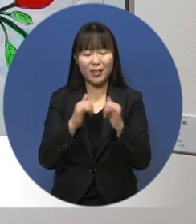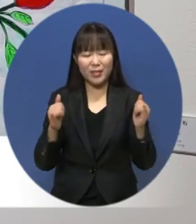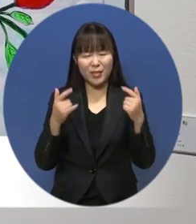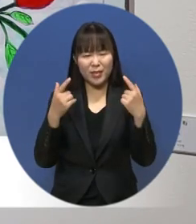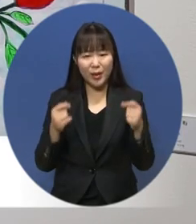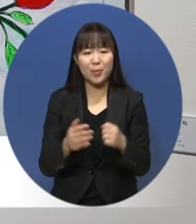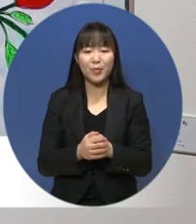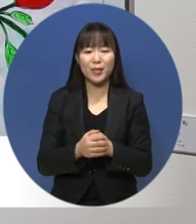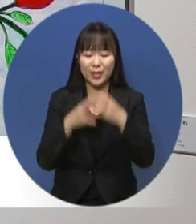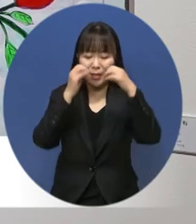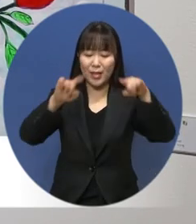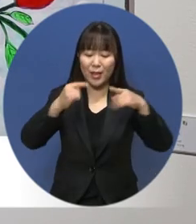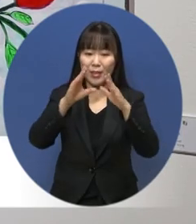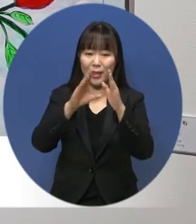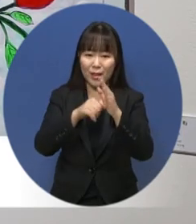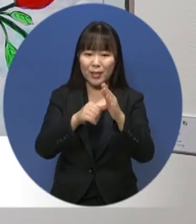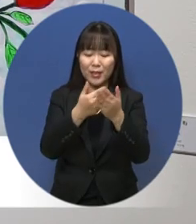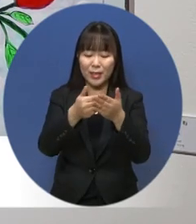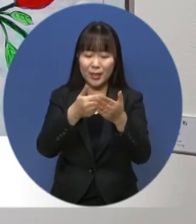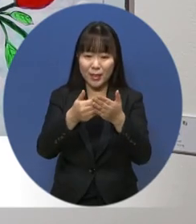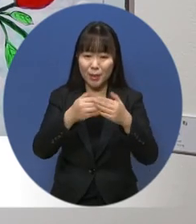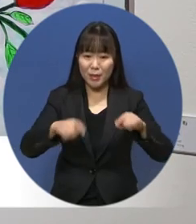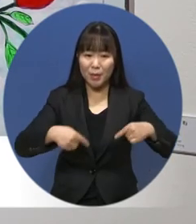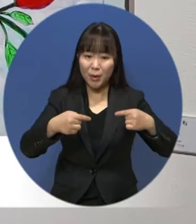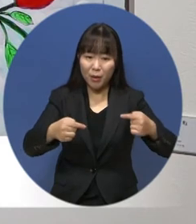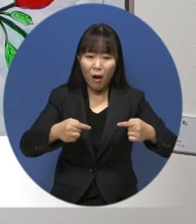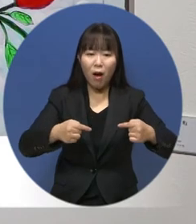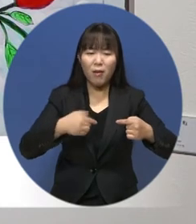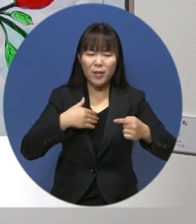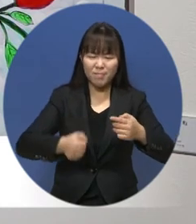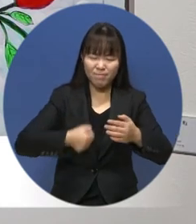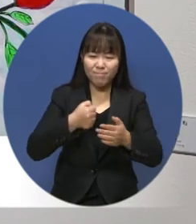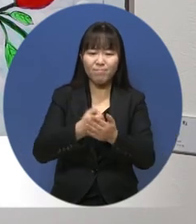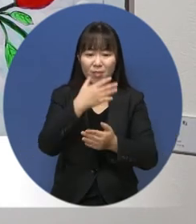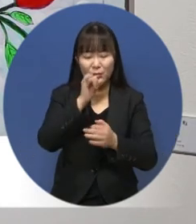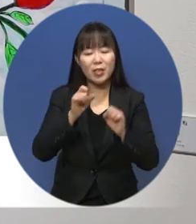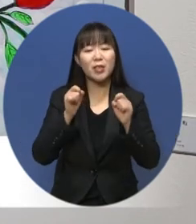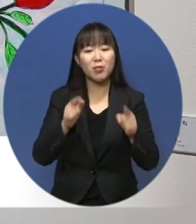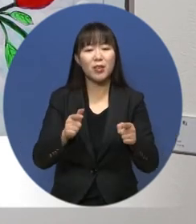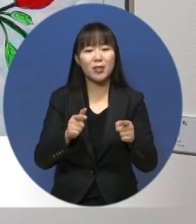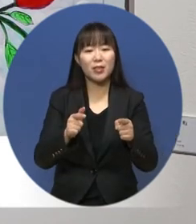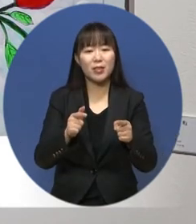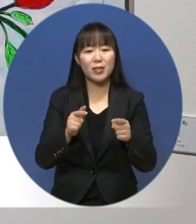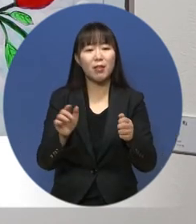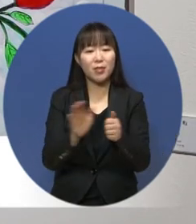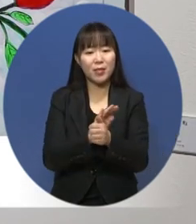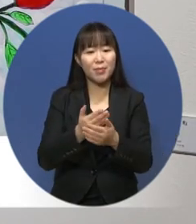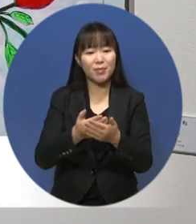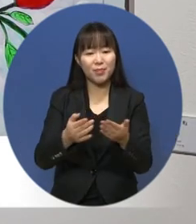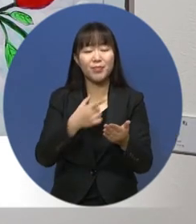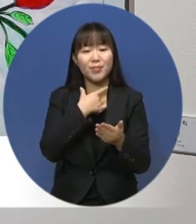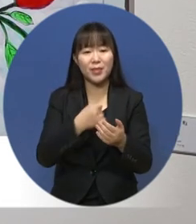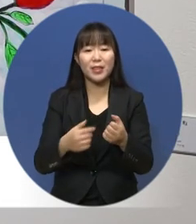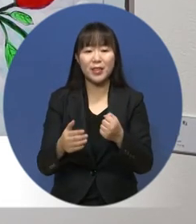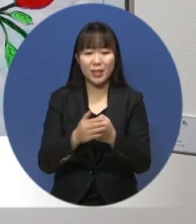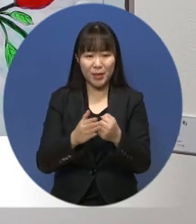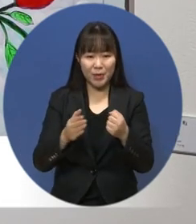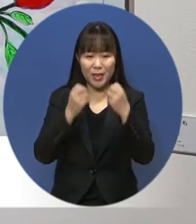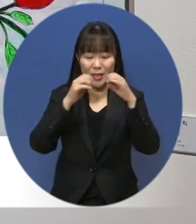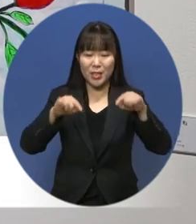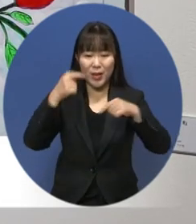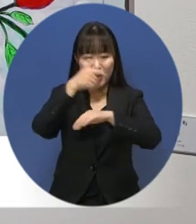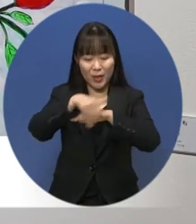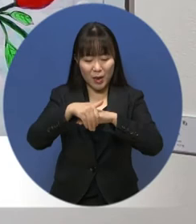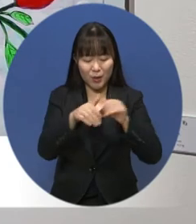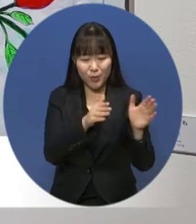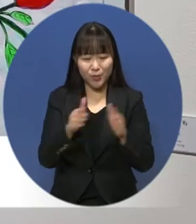시민들에게도 새해에는 이 전시회에 참여하면서 자기 다짐을 할 수 있는 그런 기회를 제공하고 싶어서 신년 기획전을